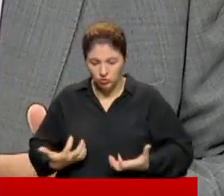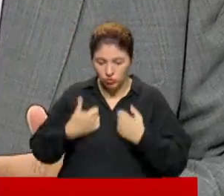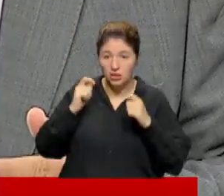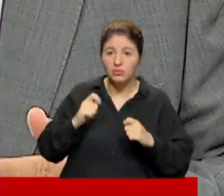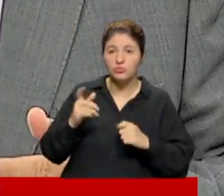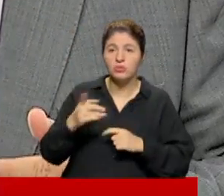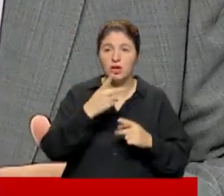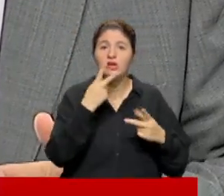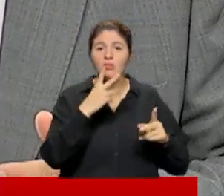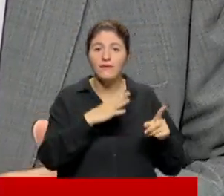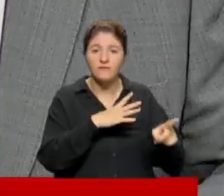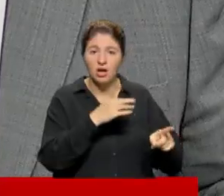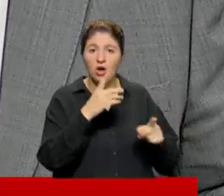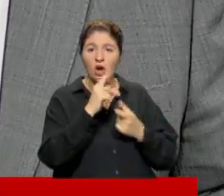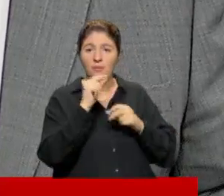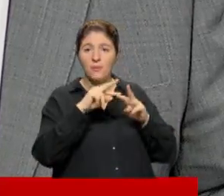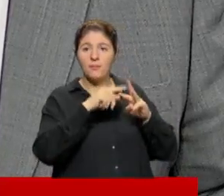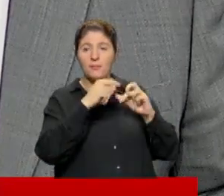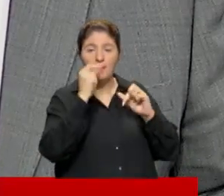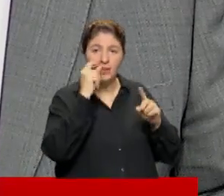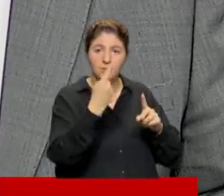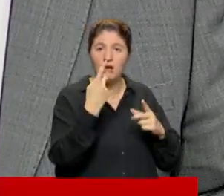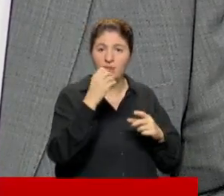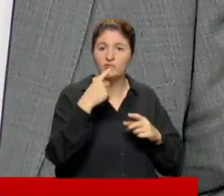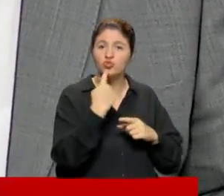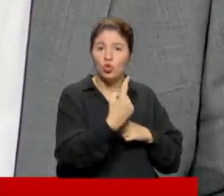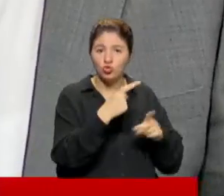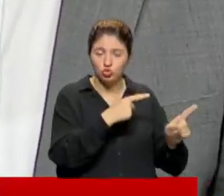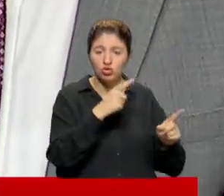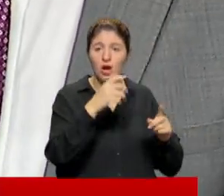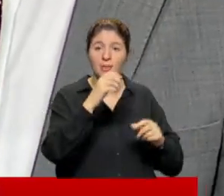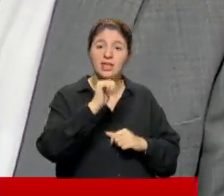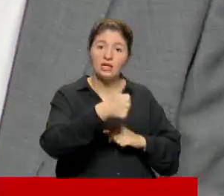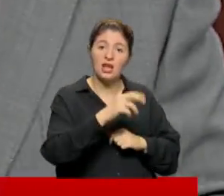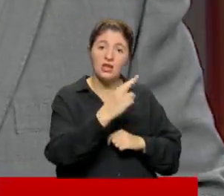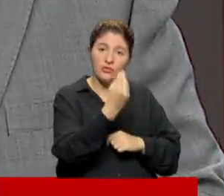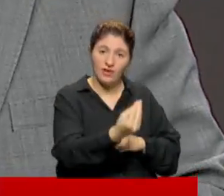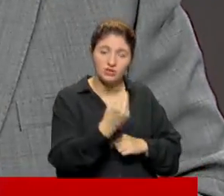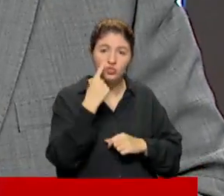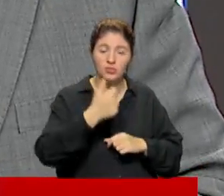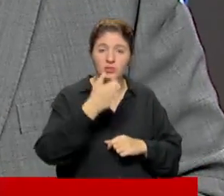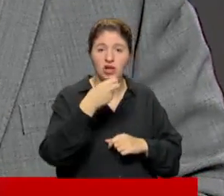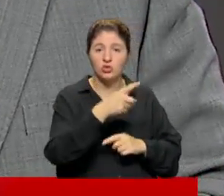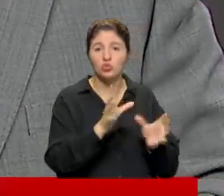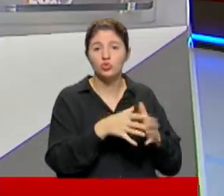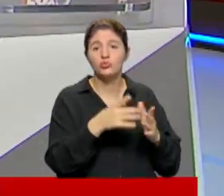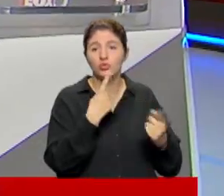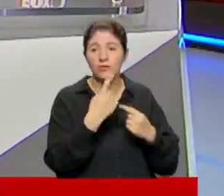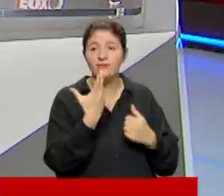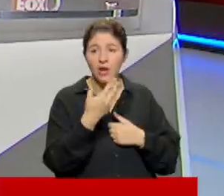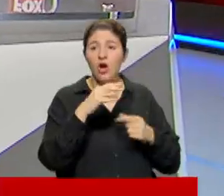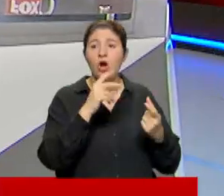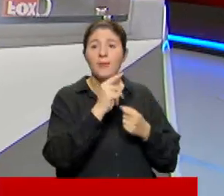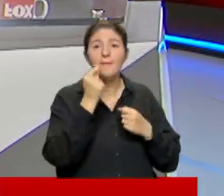diyor bir açıklama var Eee Ömer Çelik'ten AK Parti sözcüsünden e AK Parti de yarına randevu verdi Cumhurbaşkanı Erdoğan'ın grup konuşmasına ve Ömer